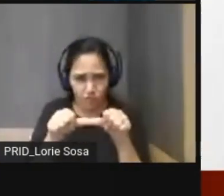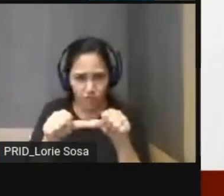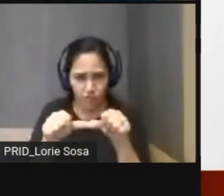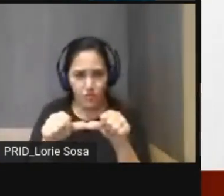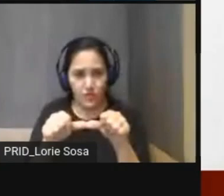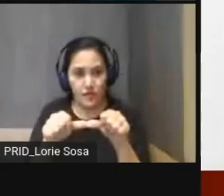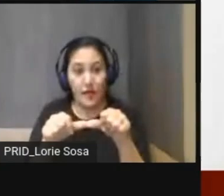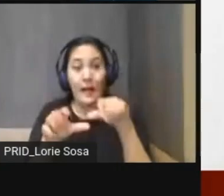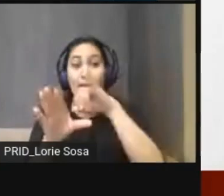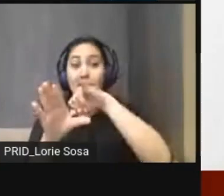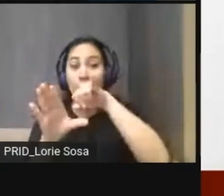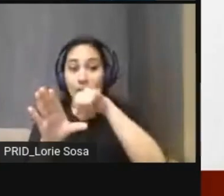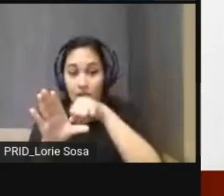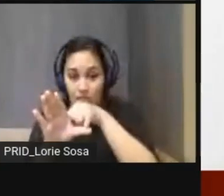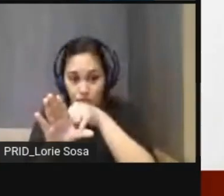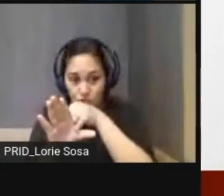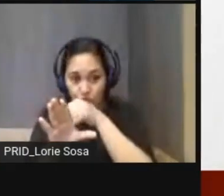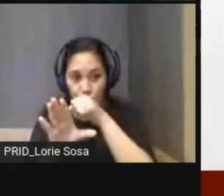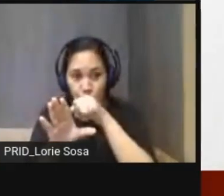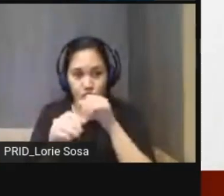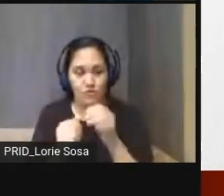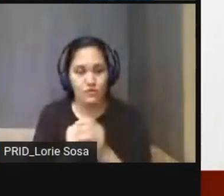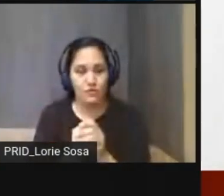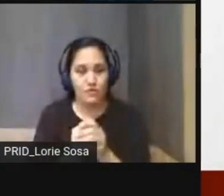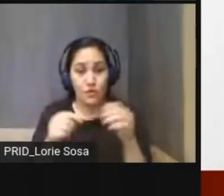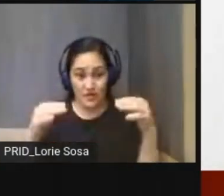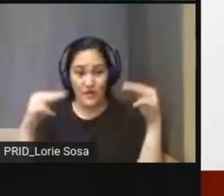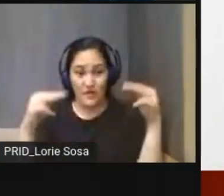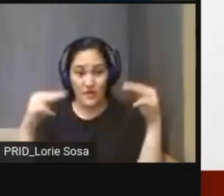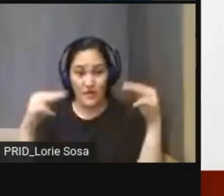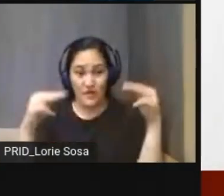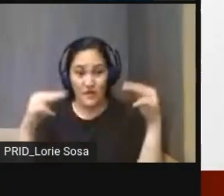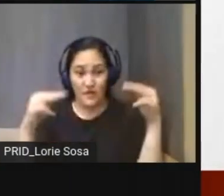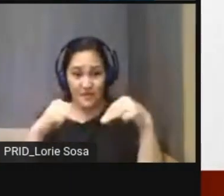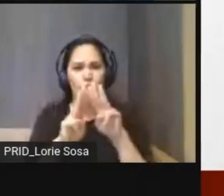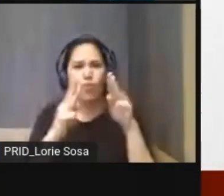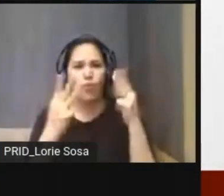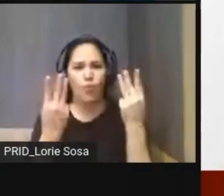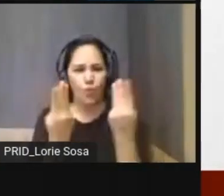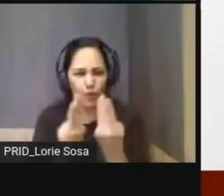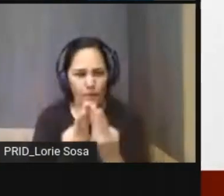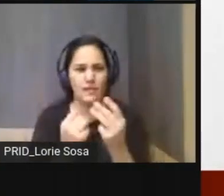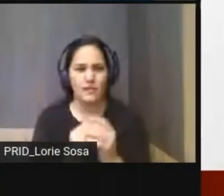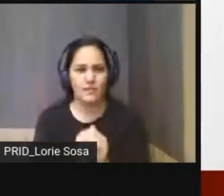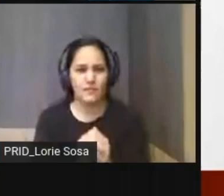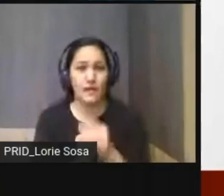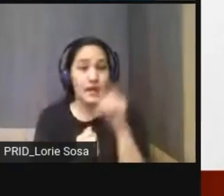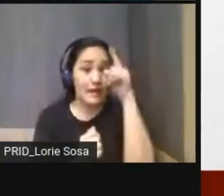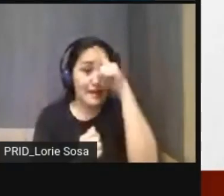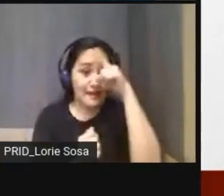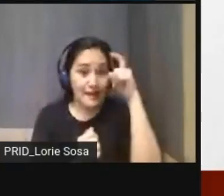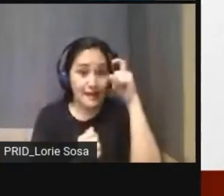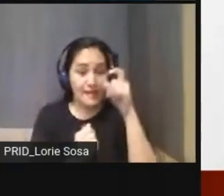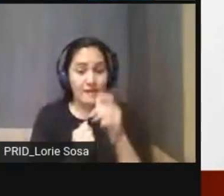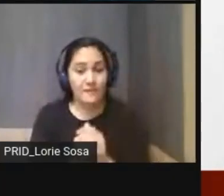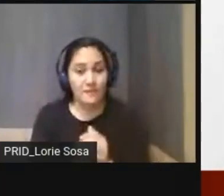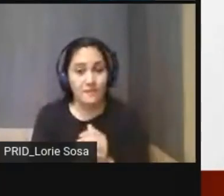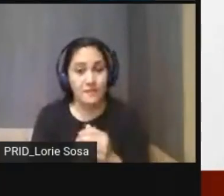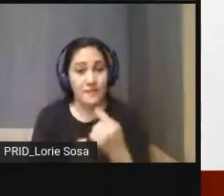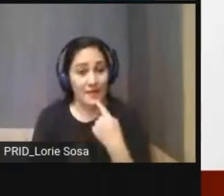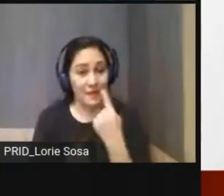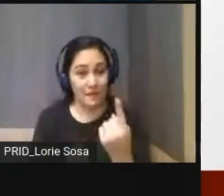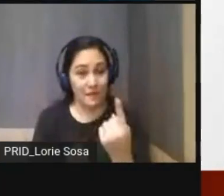ganitong mga pagpupulong o webinars, no, dahil sa sinabi ko nga kanina, each of us